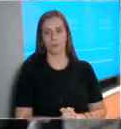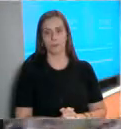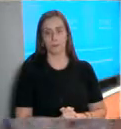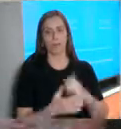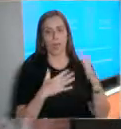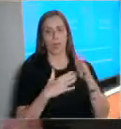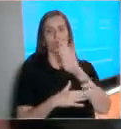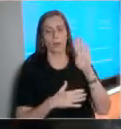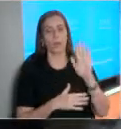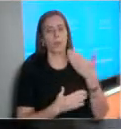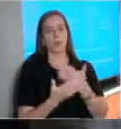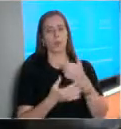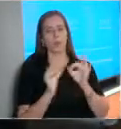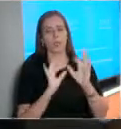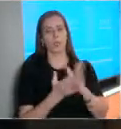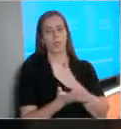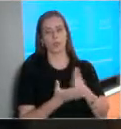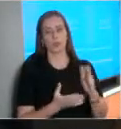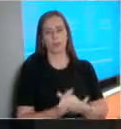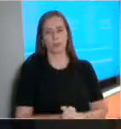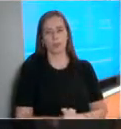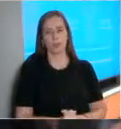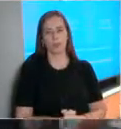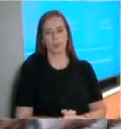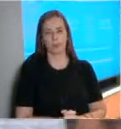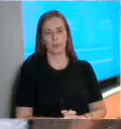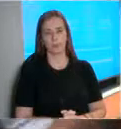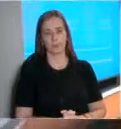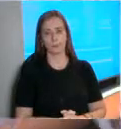השימוע של נתניהו, מה מנדלבליט לדעתך יחליט?